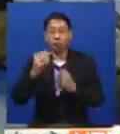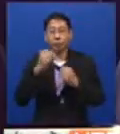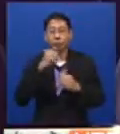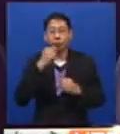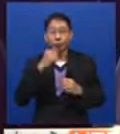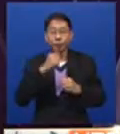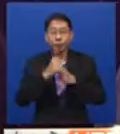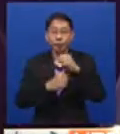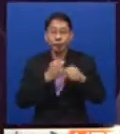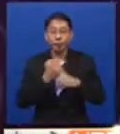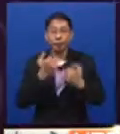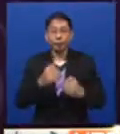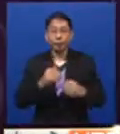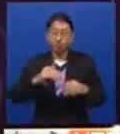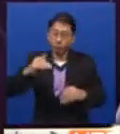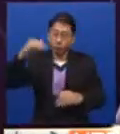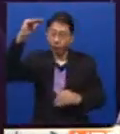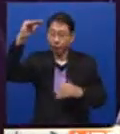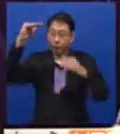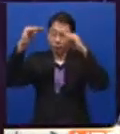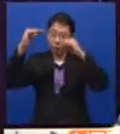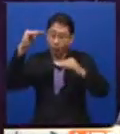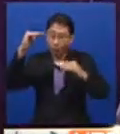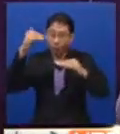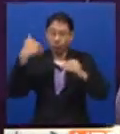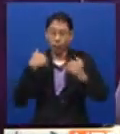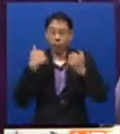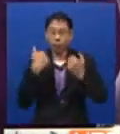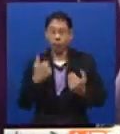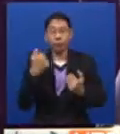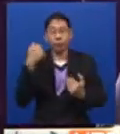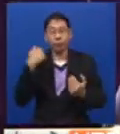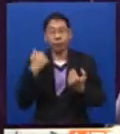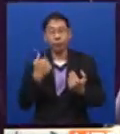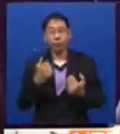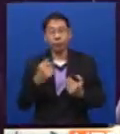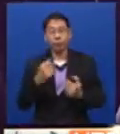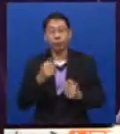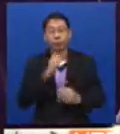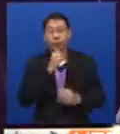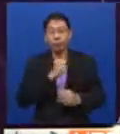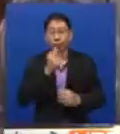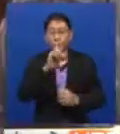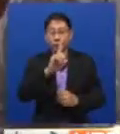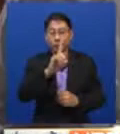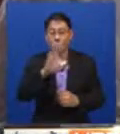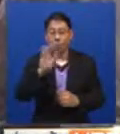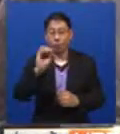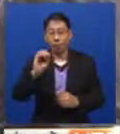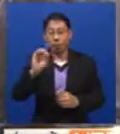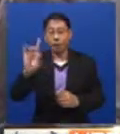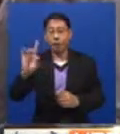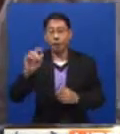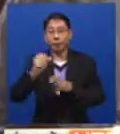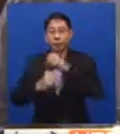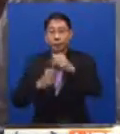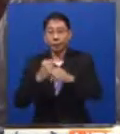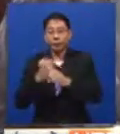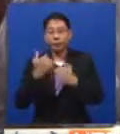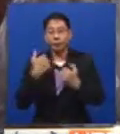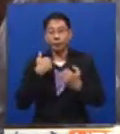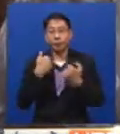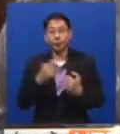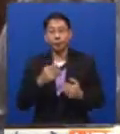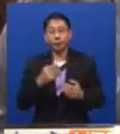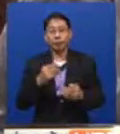ที่ร้องกันค่ะชาวตำบลบ้านหลวงและก็นายศิริศรีสมรสอายุ108ปีชาวตำบลชายนาพร้อม